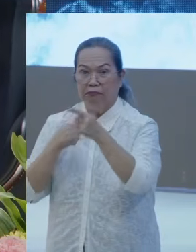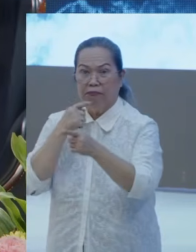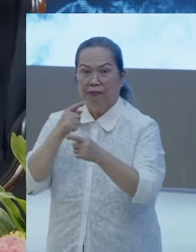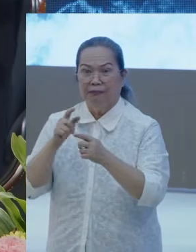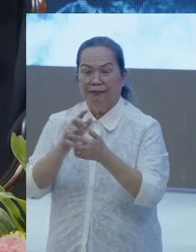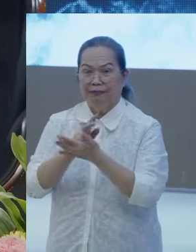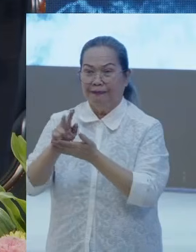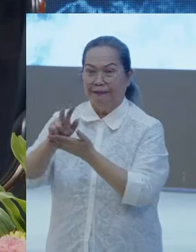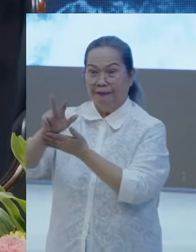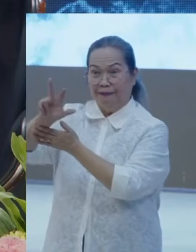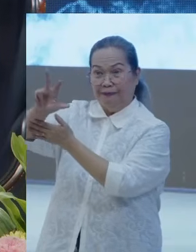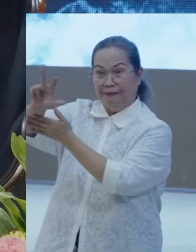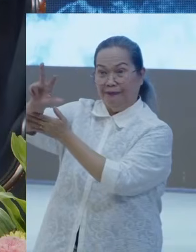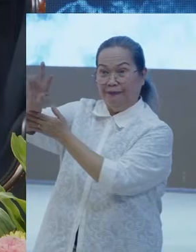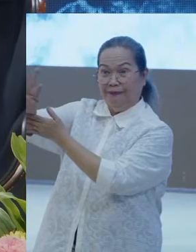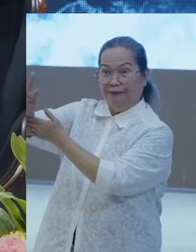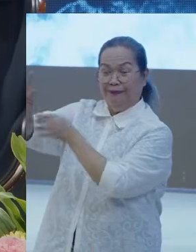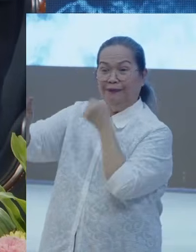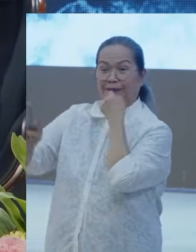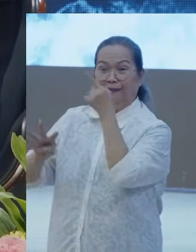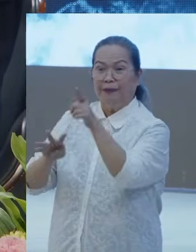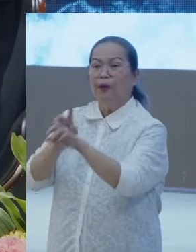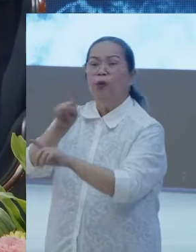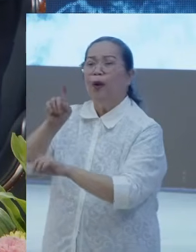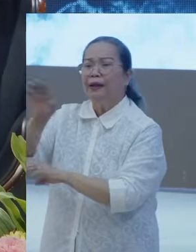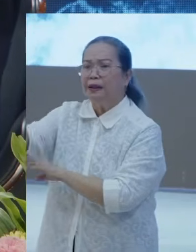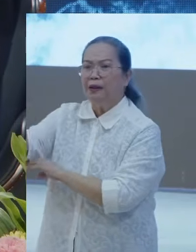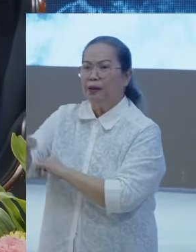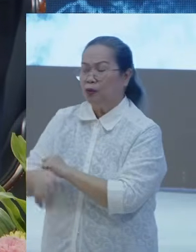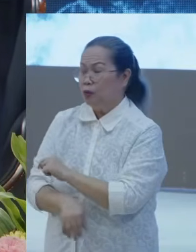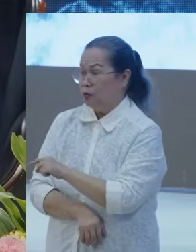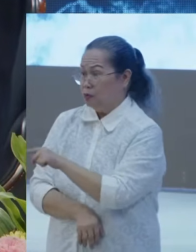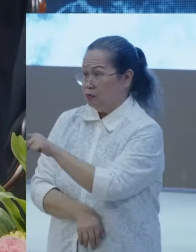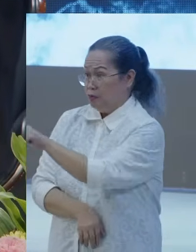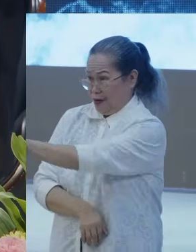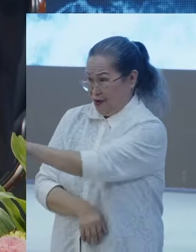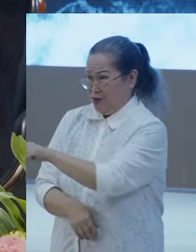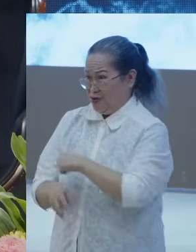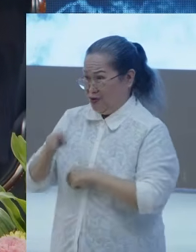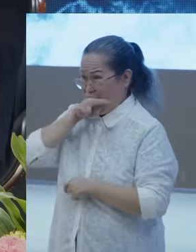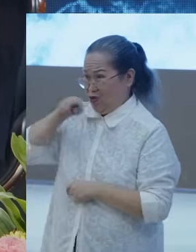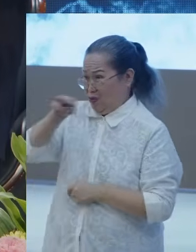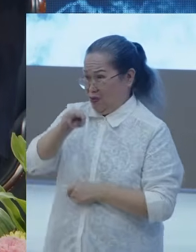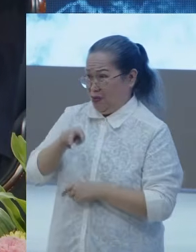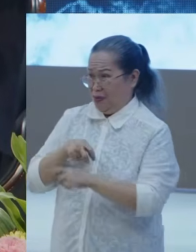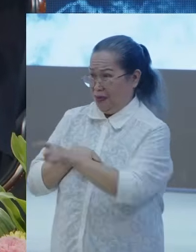verse 34, anong tawag niya sa kanila? You brood of vipers.